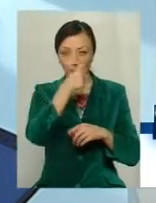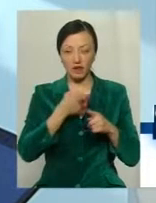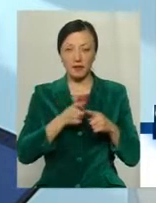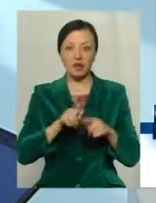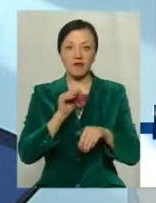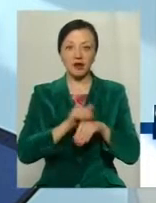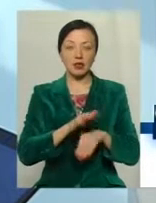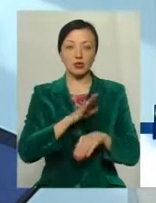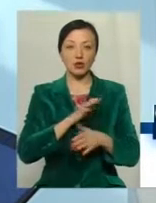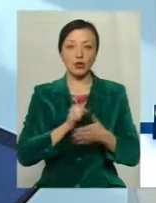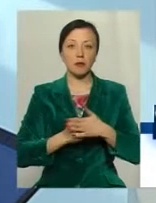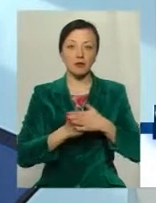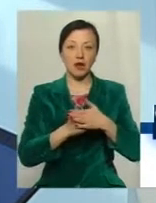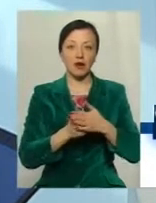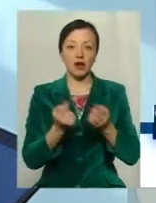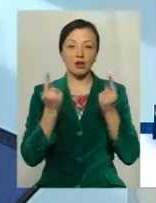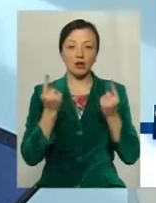коштів. Майже